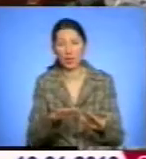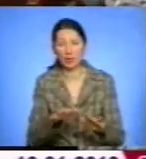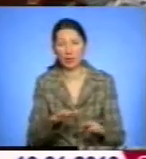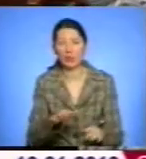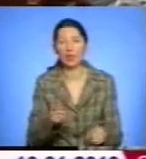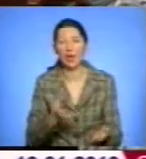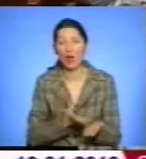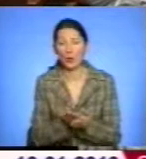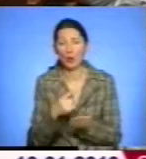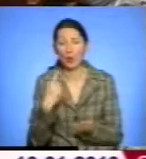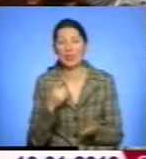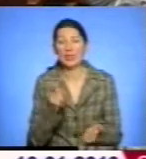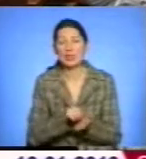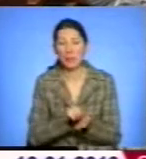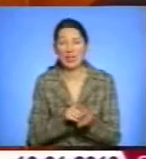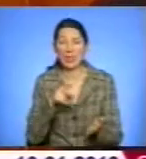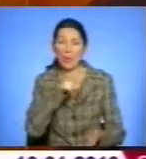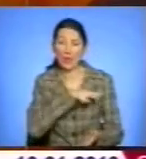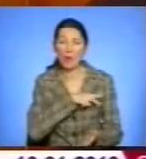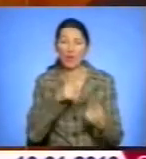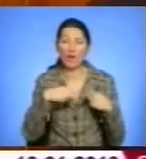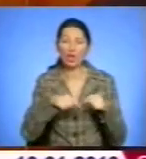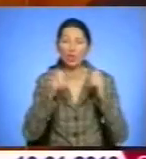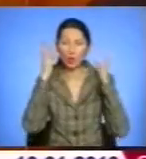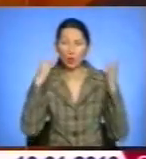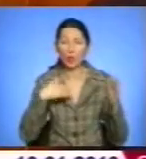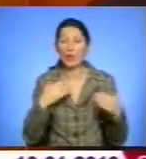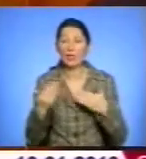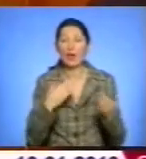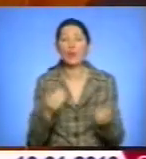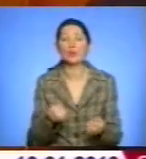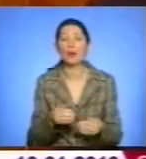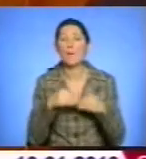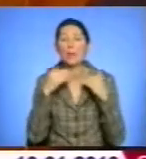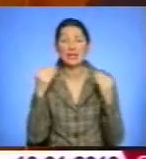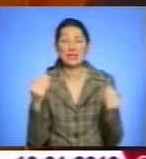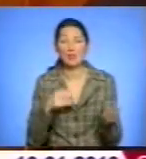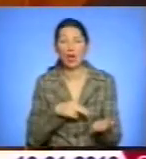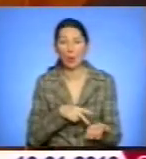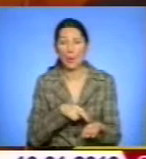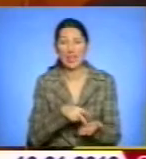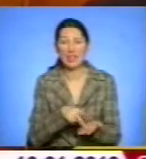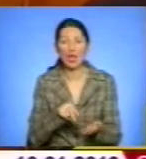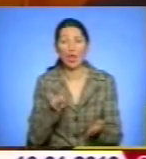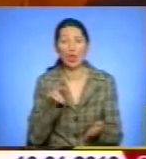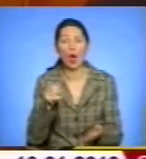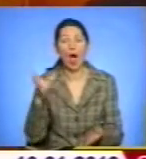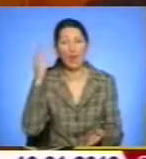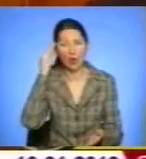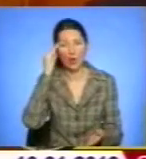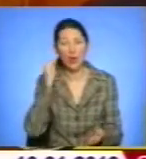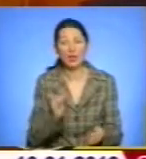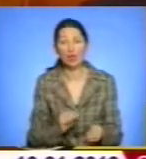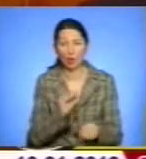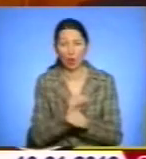обласних стипендій та премій в галузі культури. Ми старалися максимально підійти до врахування додаткової потреби в